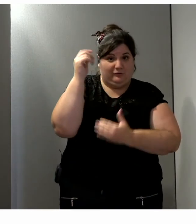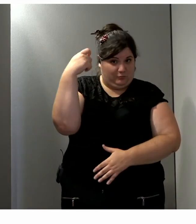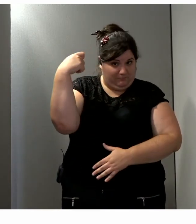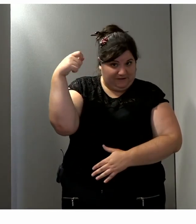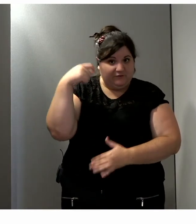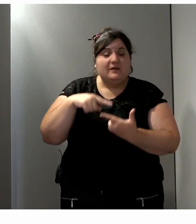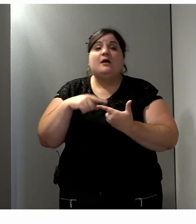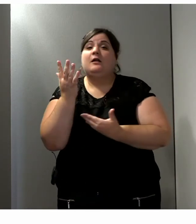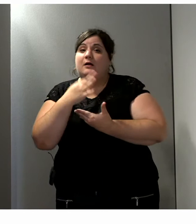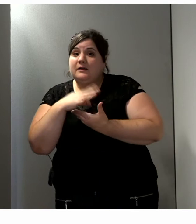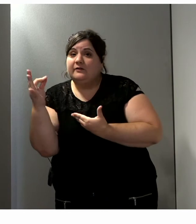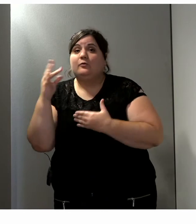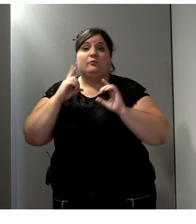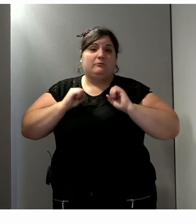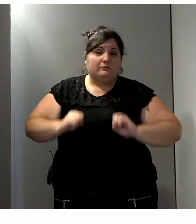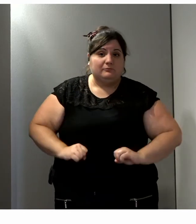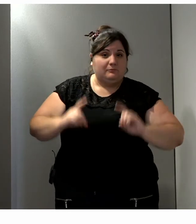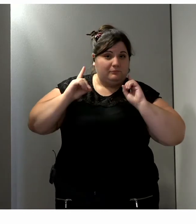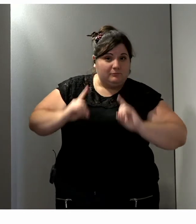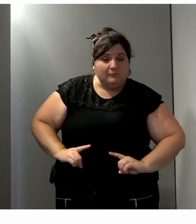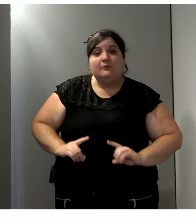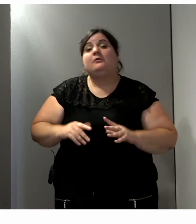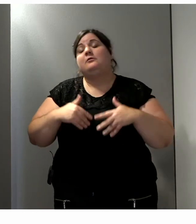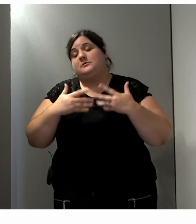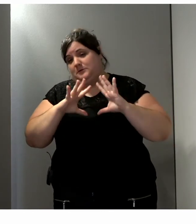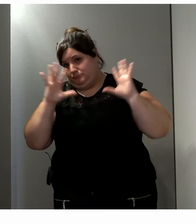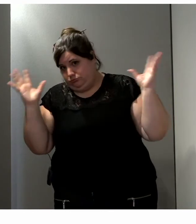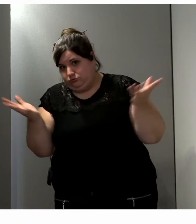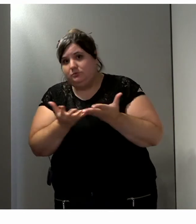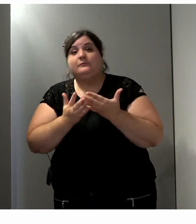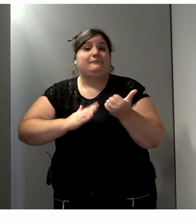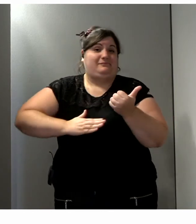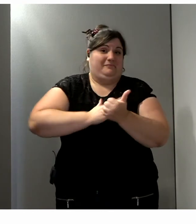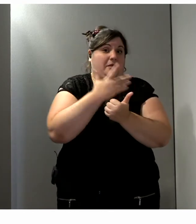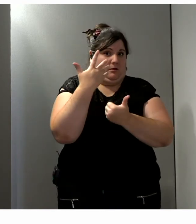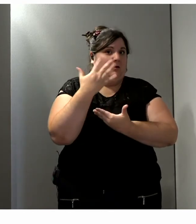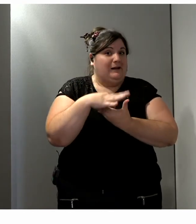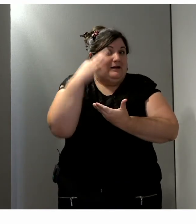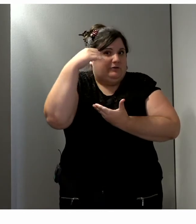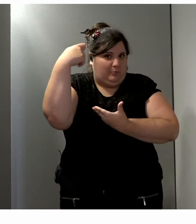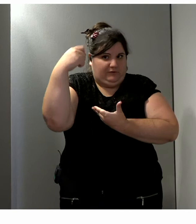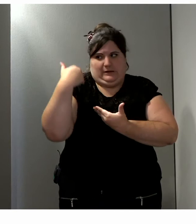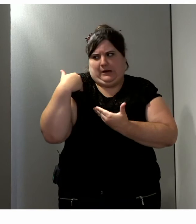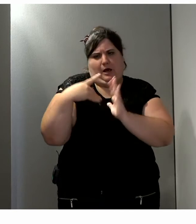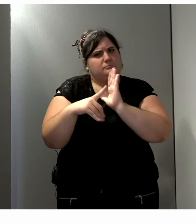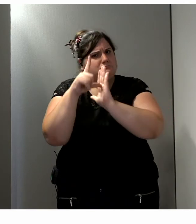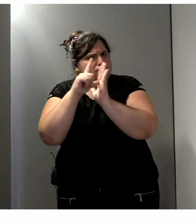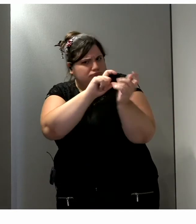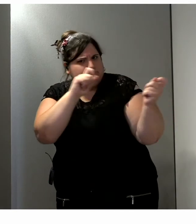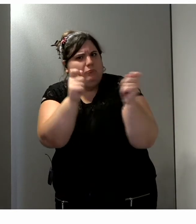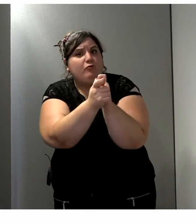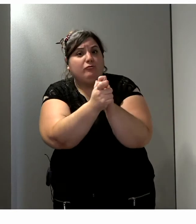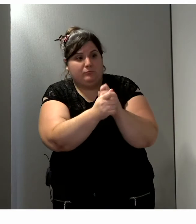Et la loi pour l'organisation de l'élection du président de la République a récemment évolué pour préciser que les candidats devaient veiller à l'accessibilité